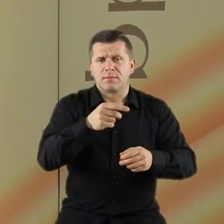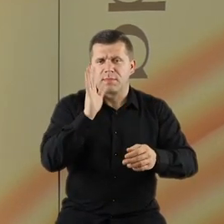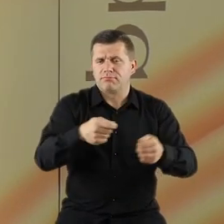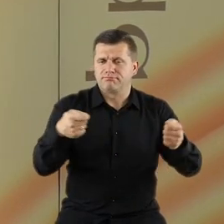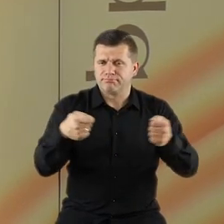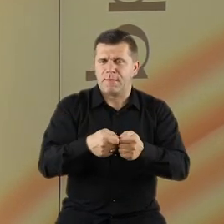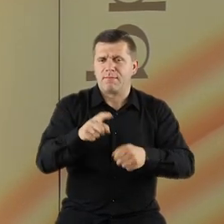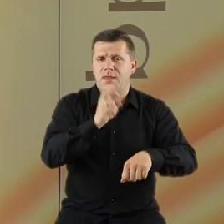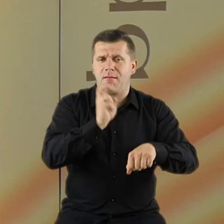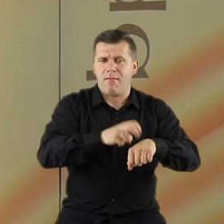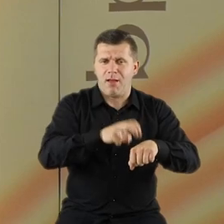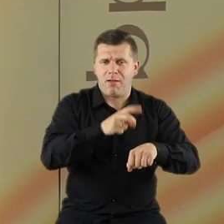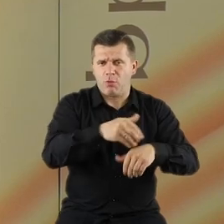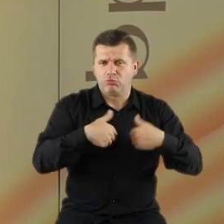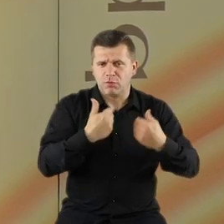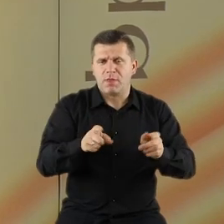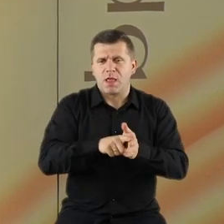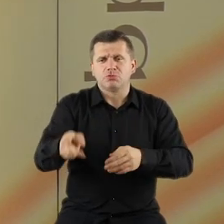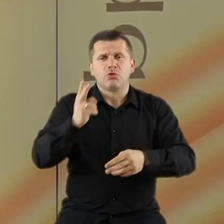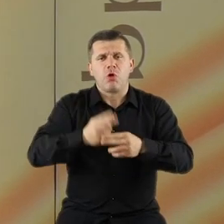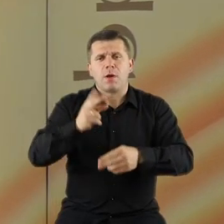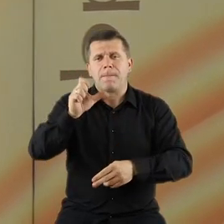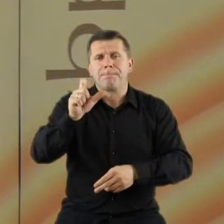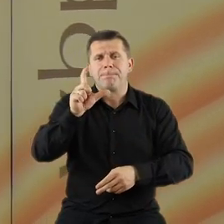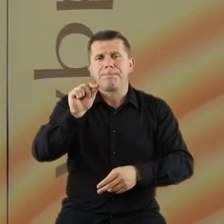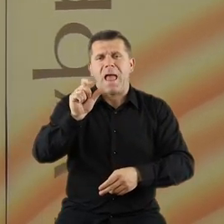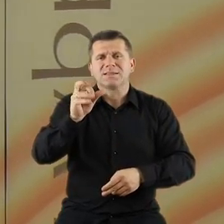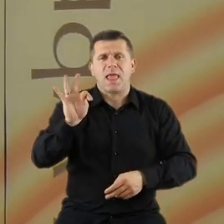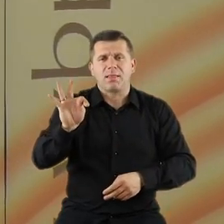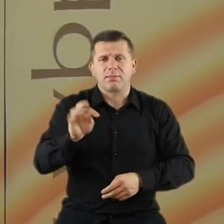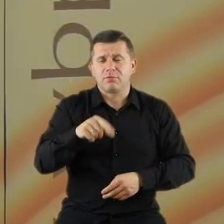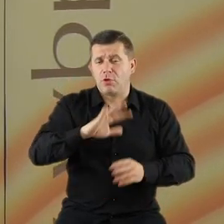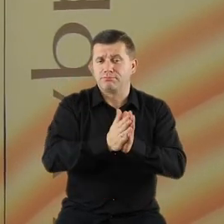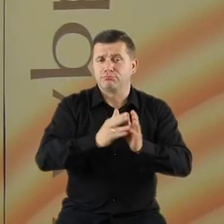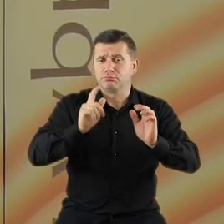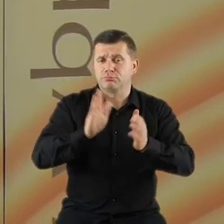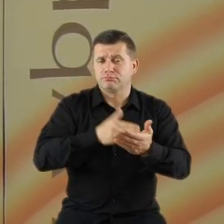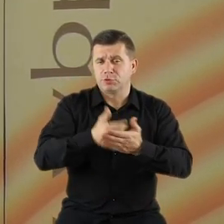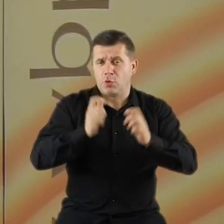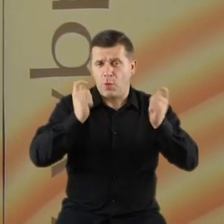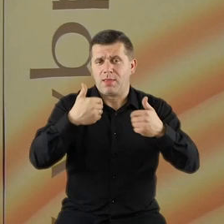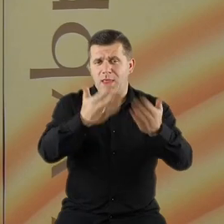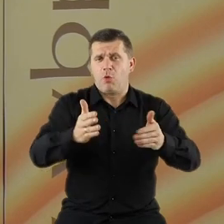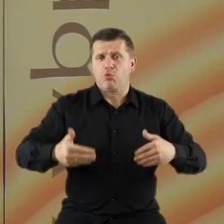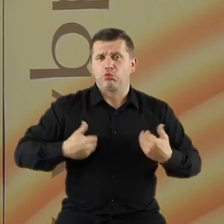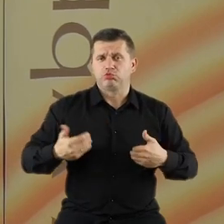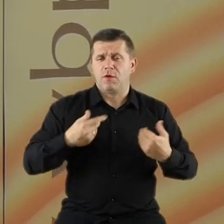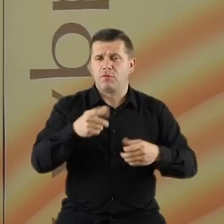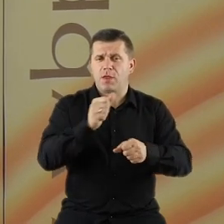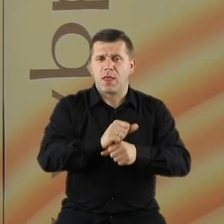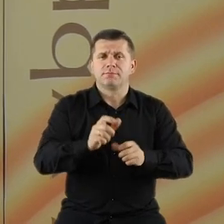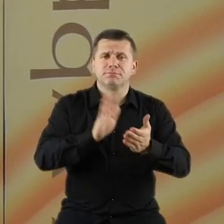uzdrowiciela i pacjenta i wydaje mi się że tutaj te przypadki uzdrowień prawda to jest też przypadek